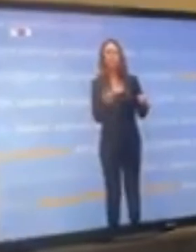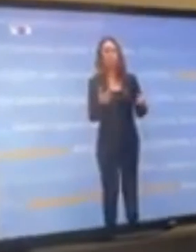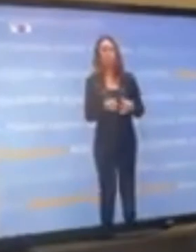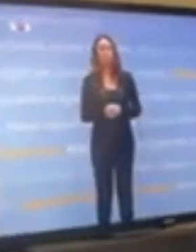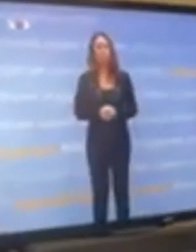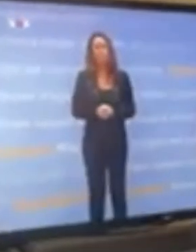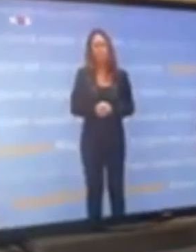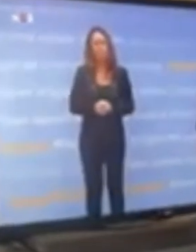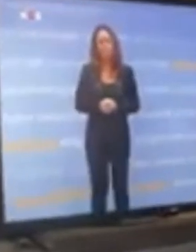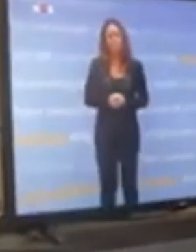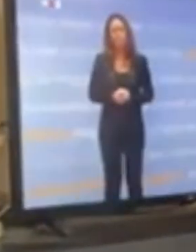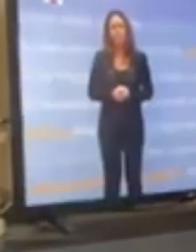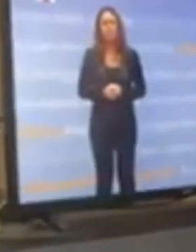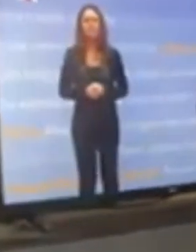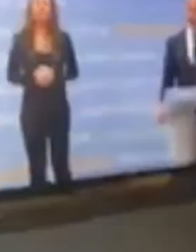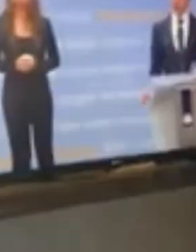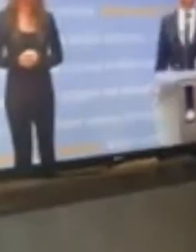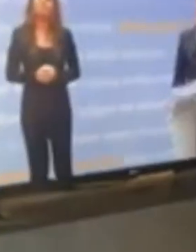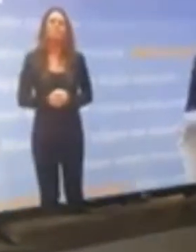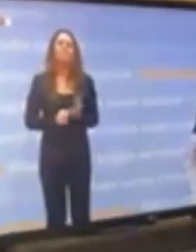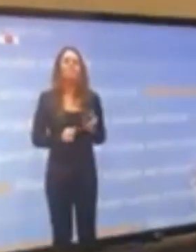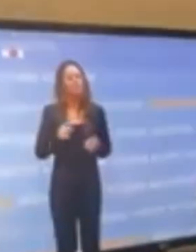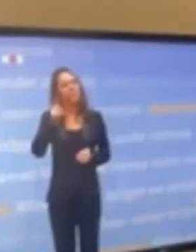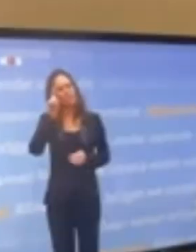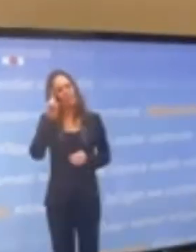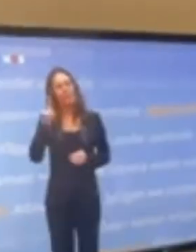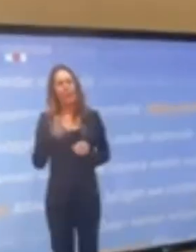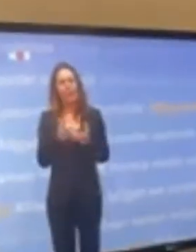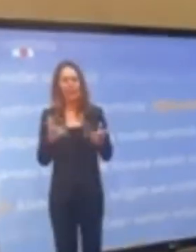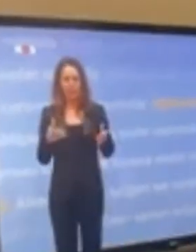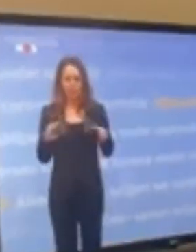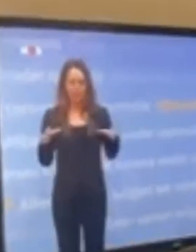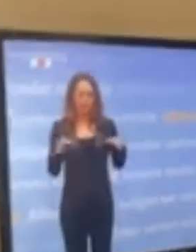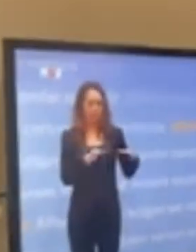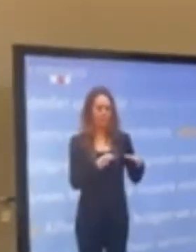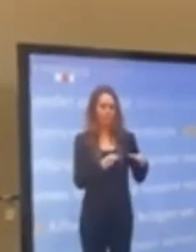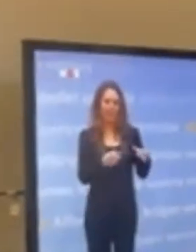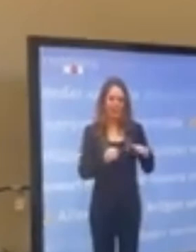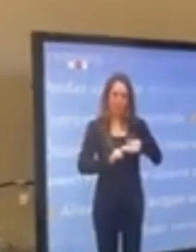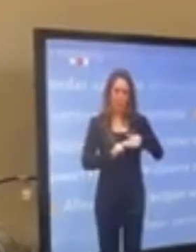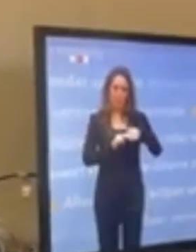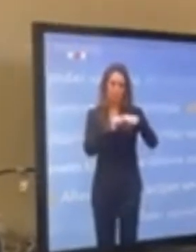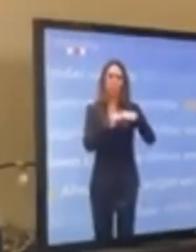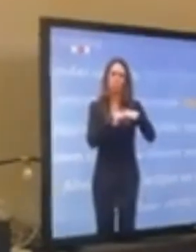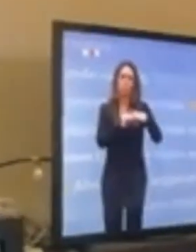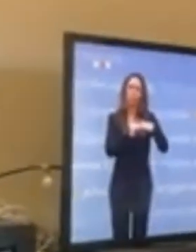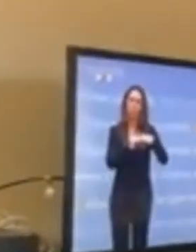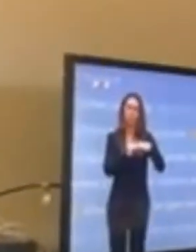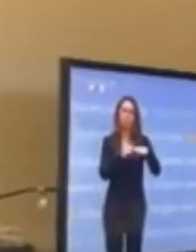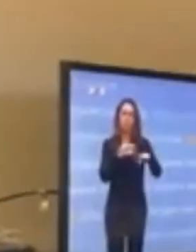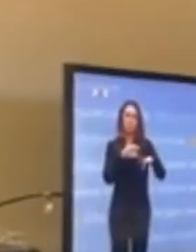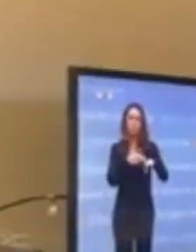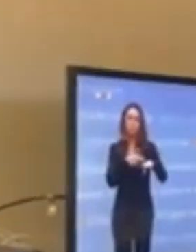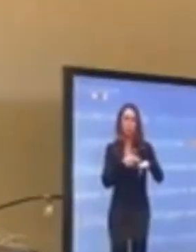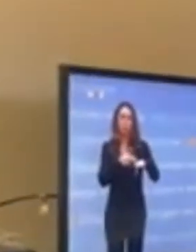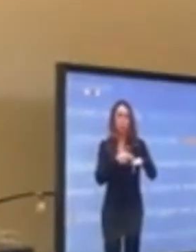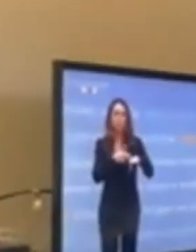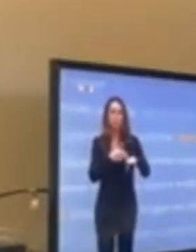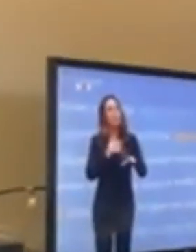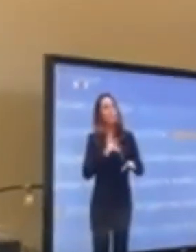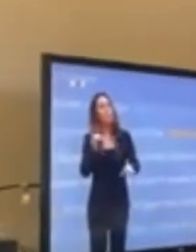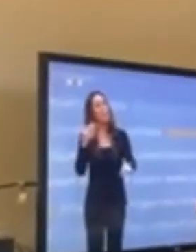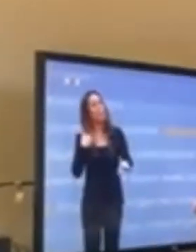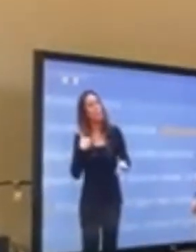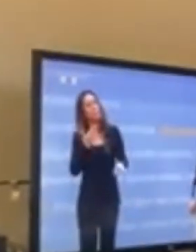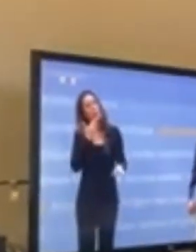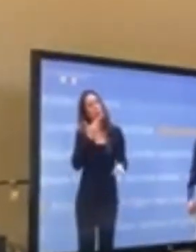zien? Nou, u weet dat we heel veel doen om quarantaine te ondersteunen. Dat is nodig, want voor heel veel mensen is het prima te doen. Sommige mensen